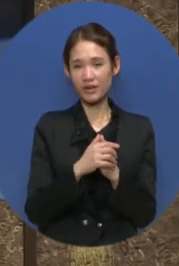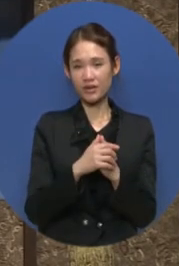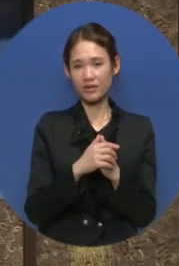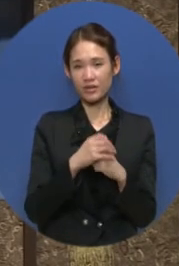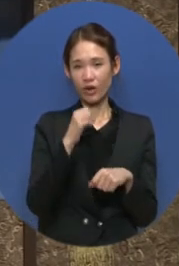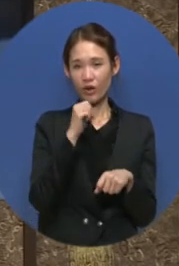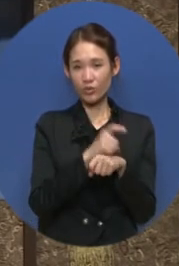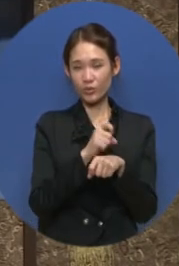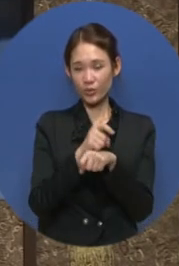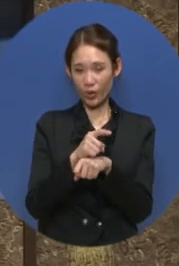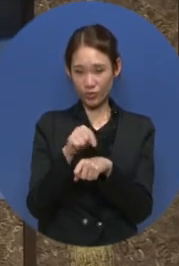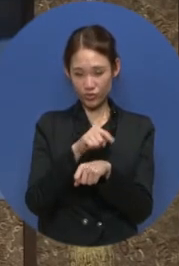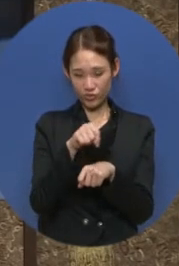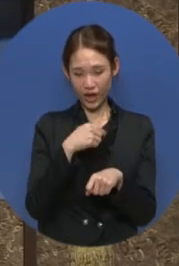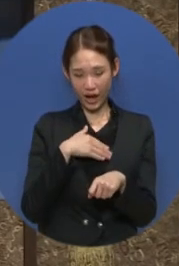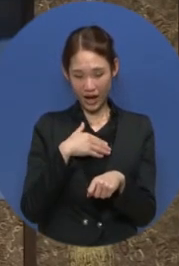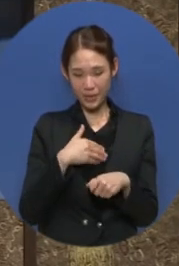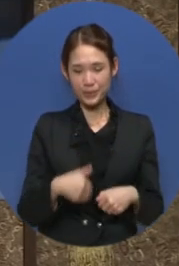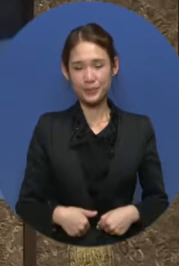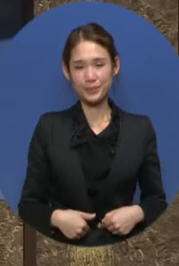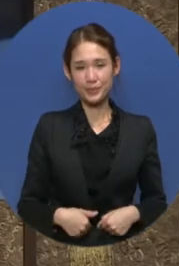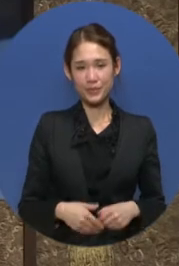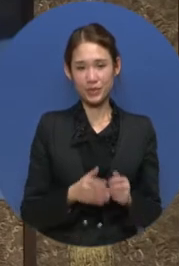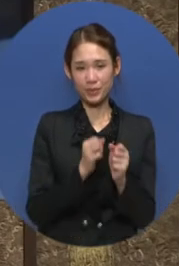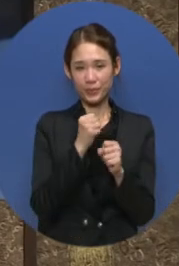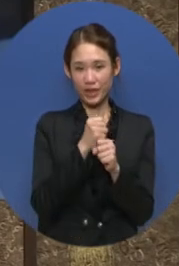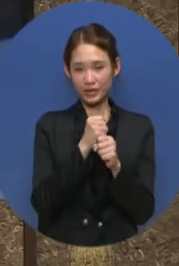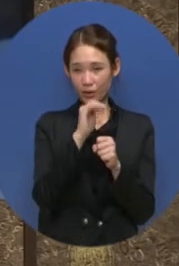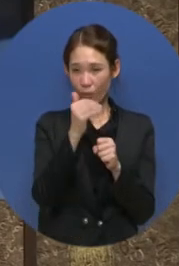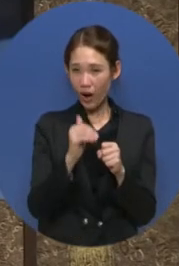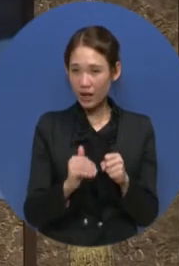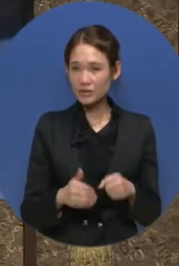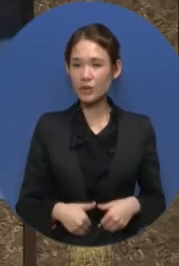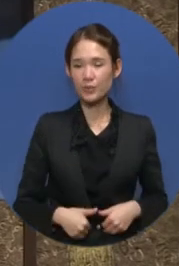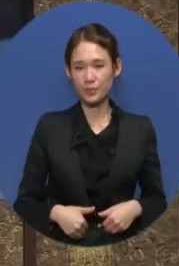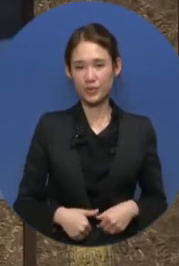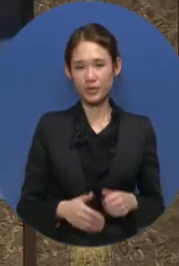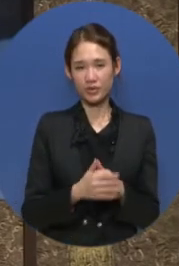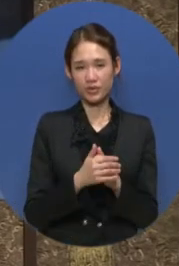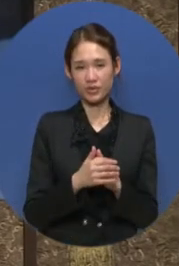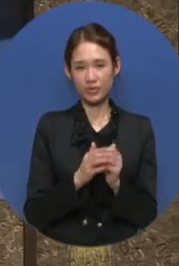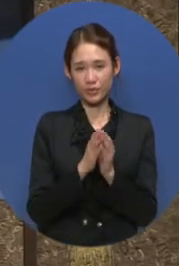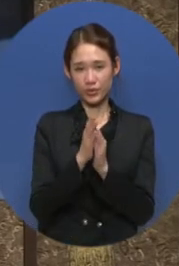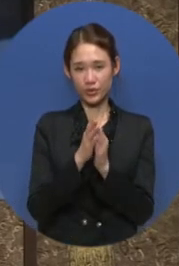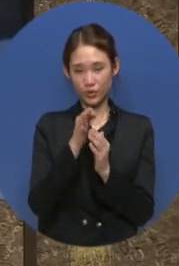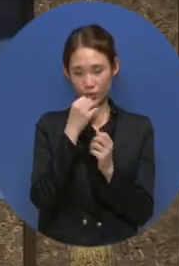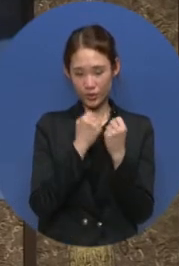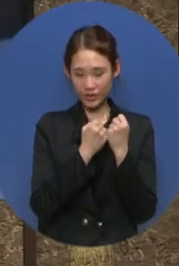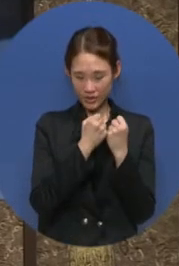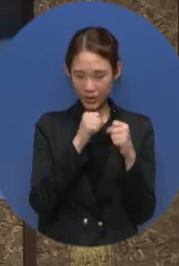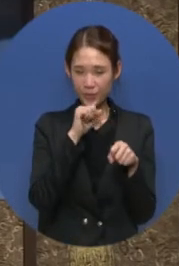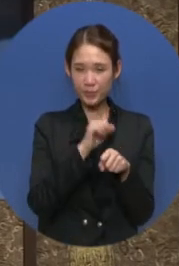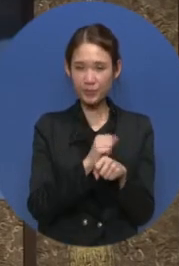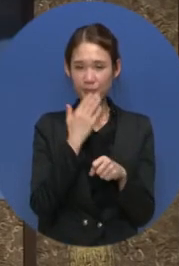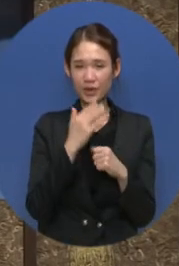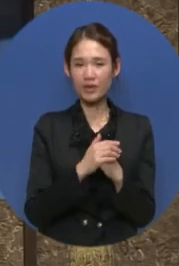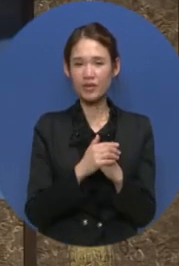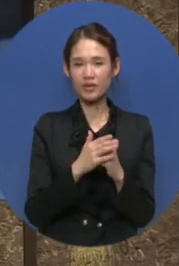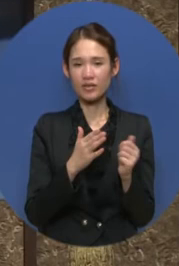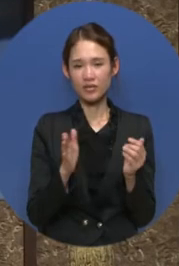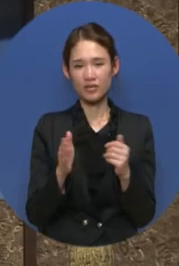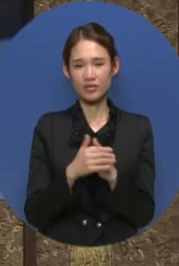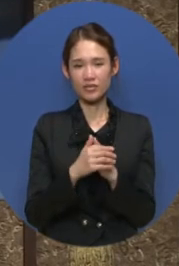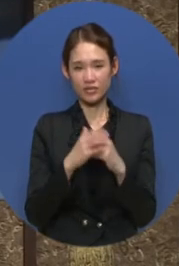이제 성분도 알아야 되고 또 만드는 과정도 알아야 되고 그래야 그 비누 설명도 잘할 수 있잖아요. 그래서